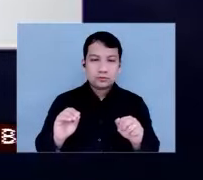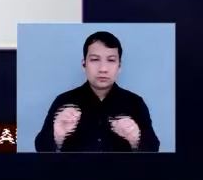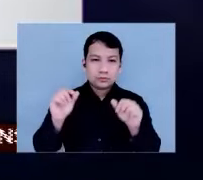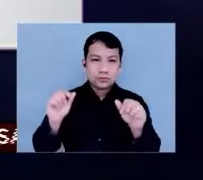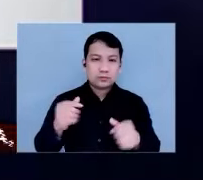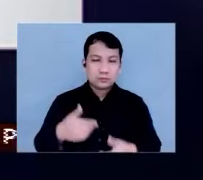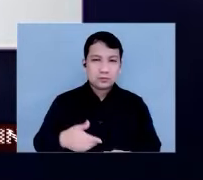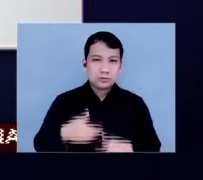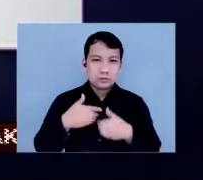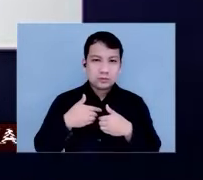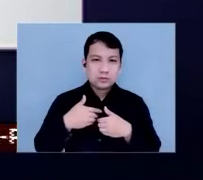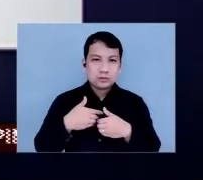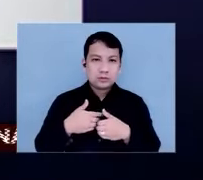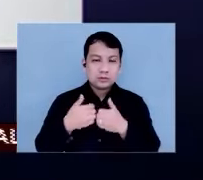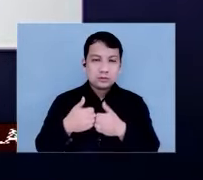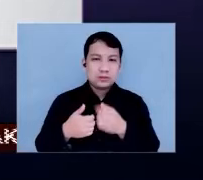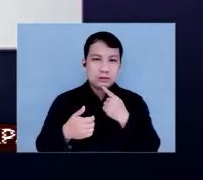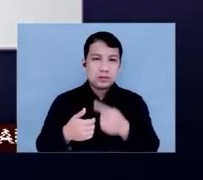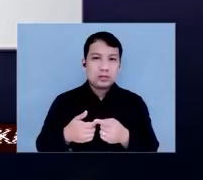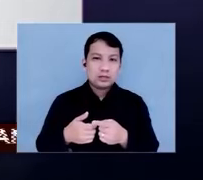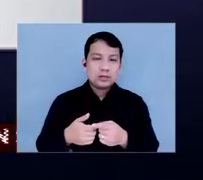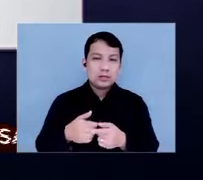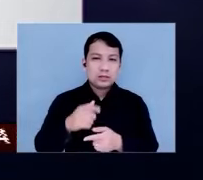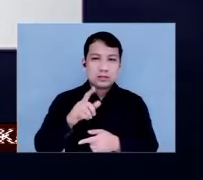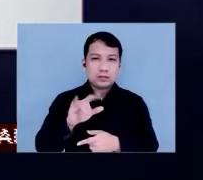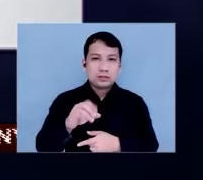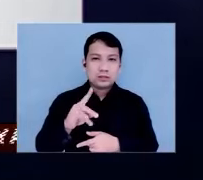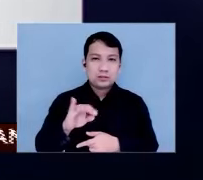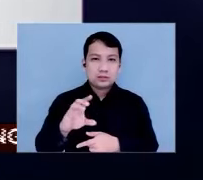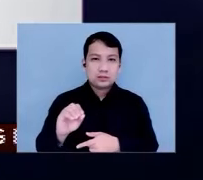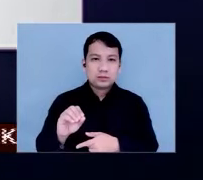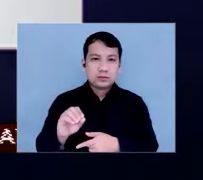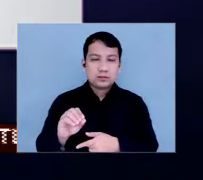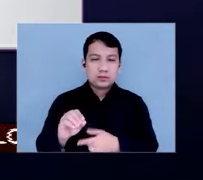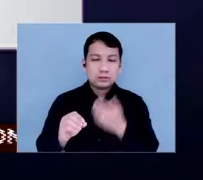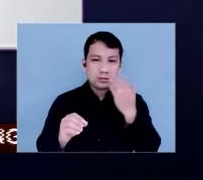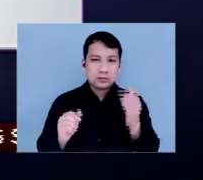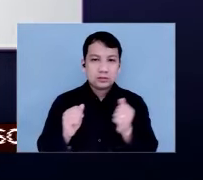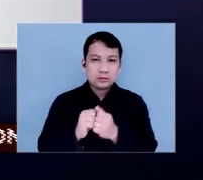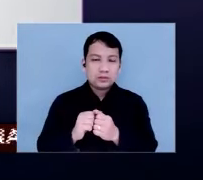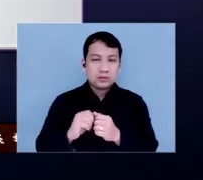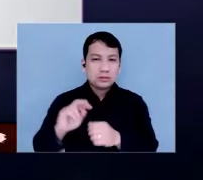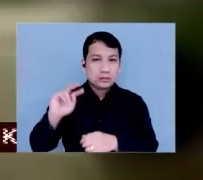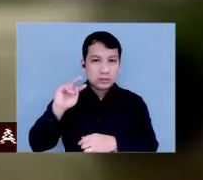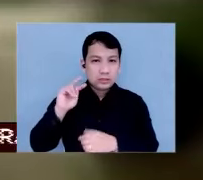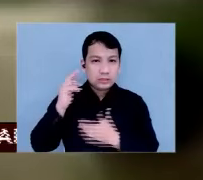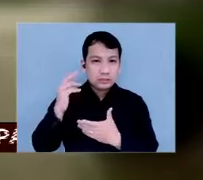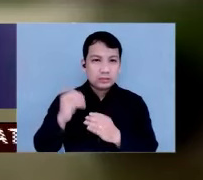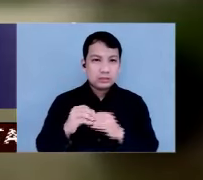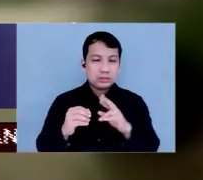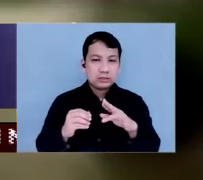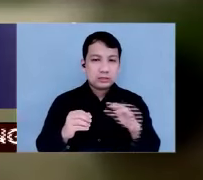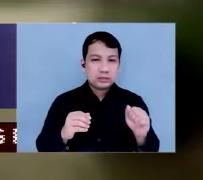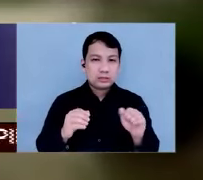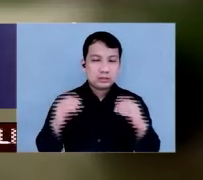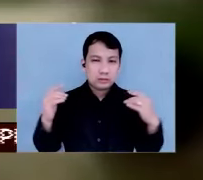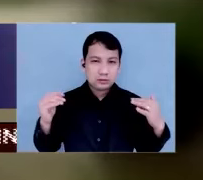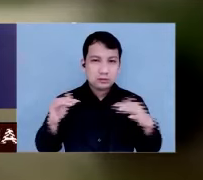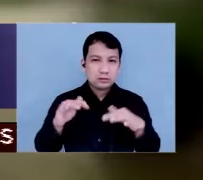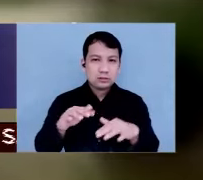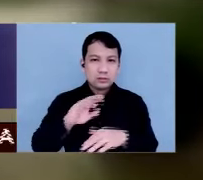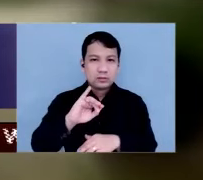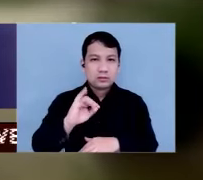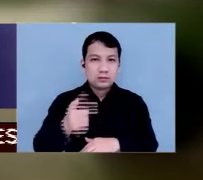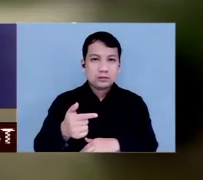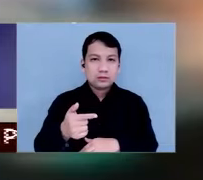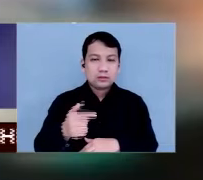inanunsyo ng close friend nila na si Liza Dino Seguera with selfie kasama si Ria, na puno rin ng IG story ni Ria